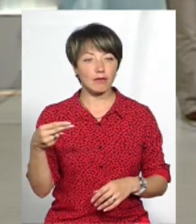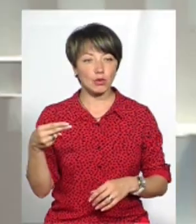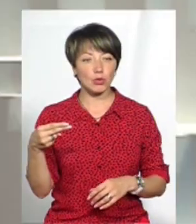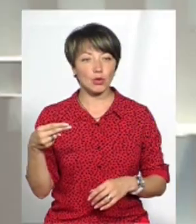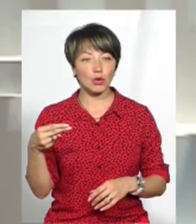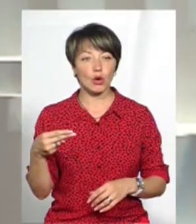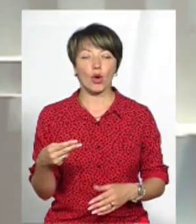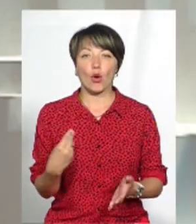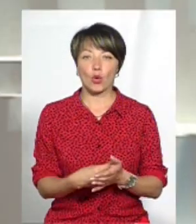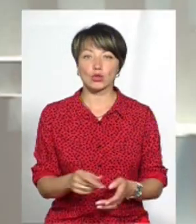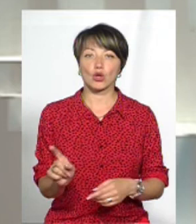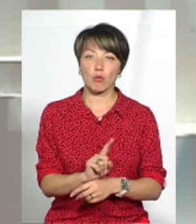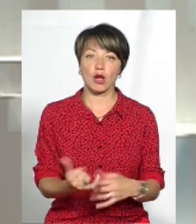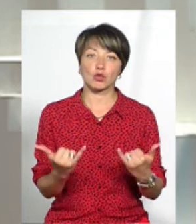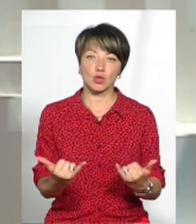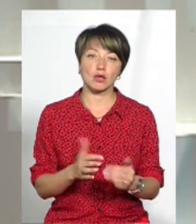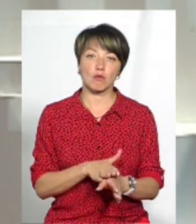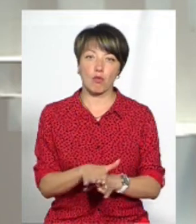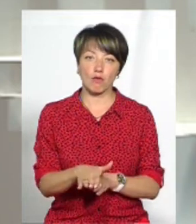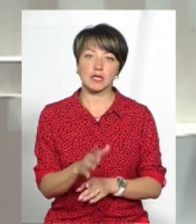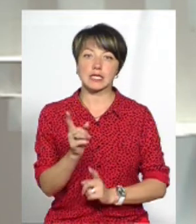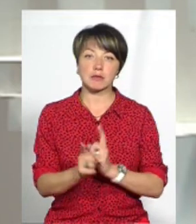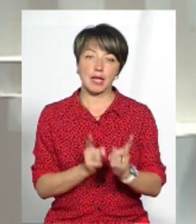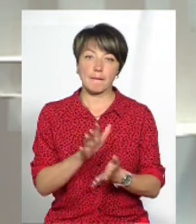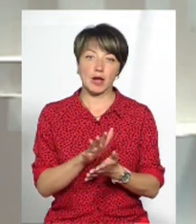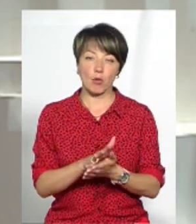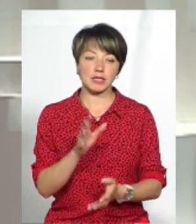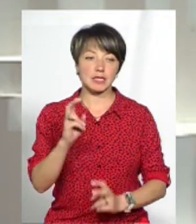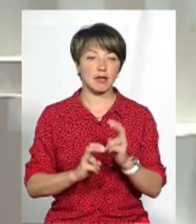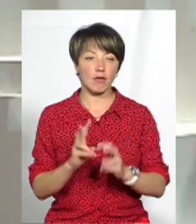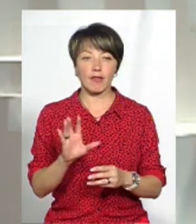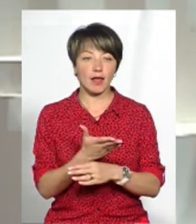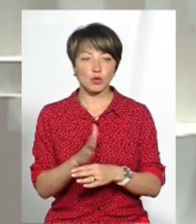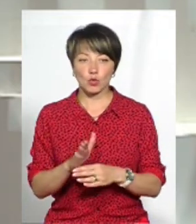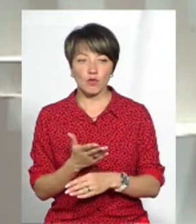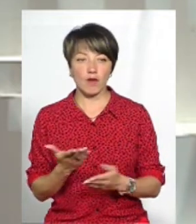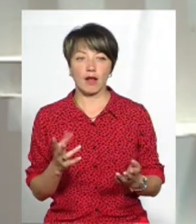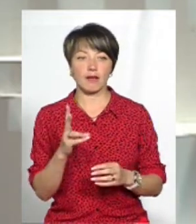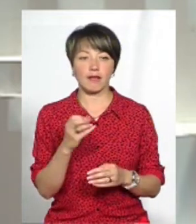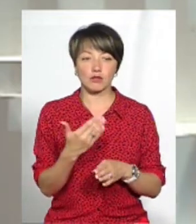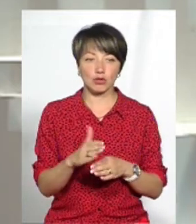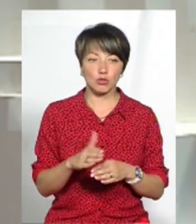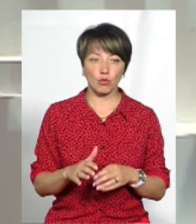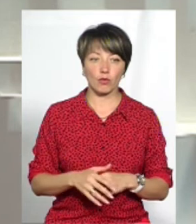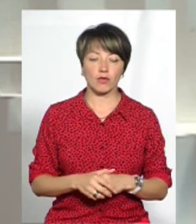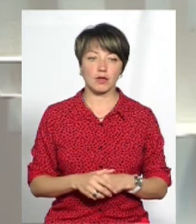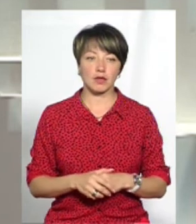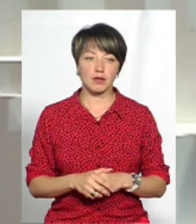коштує нормальний, сучасний, повністю сміттєпереробний завод. Не сортувальний, там, не частковий,